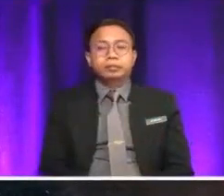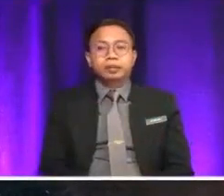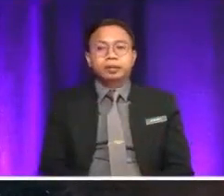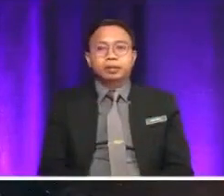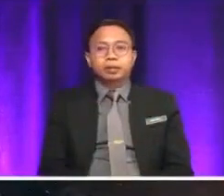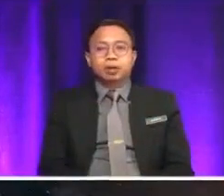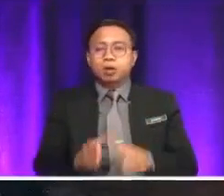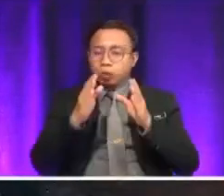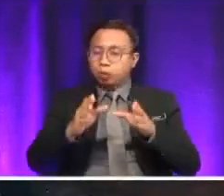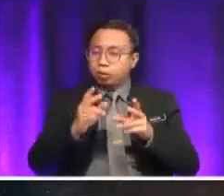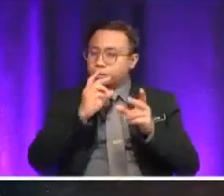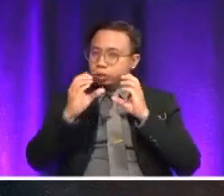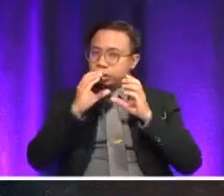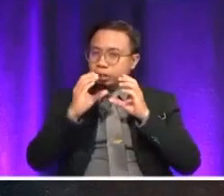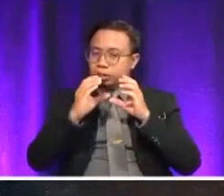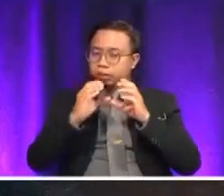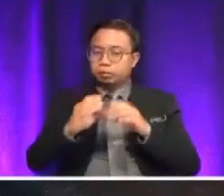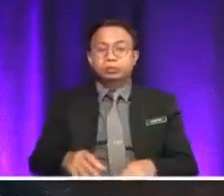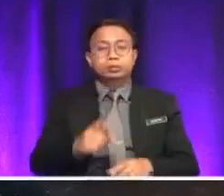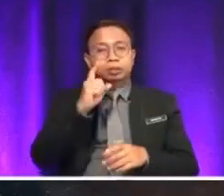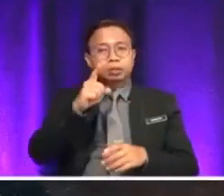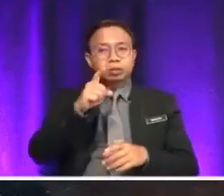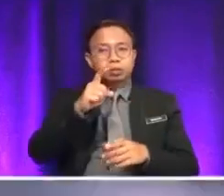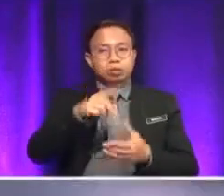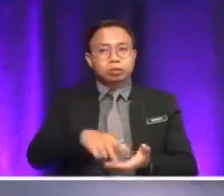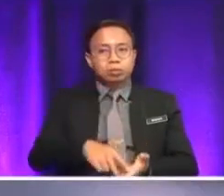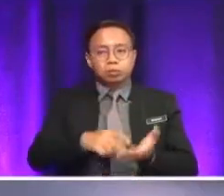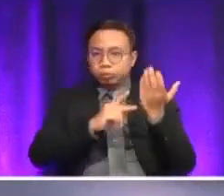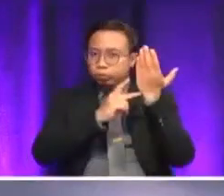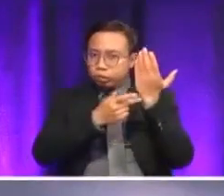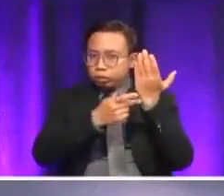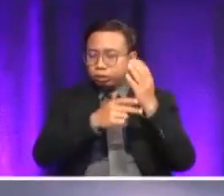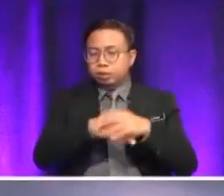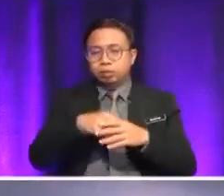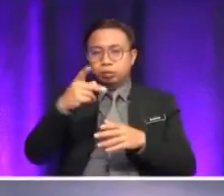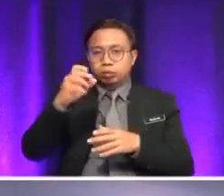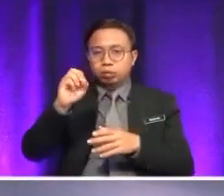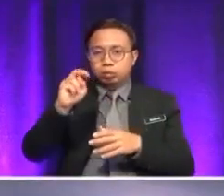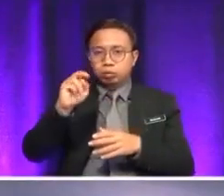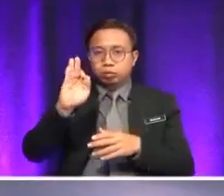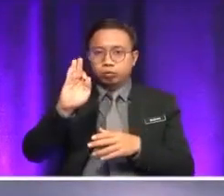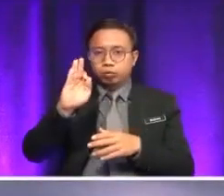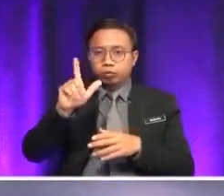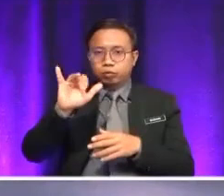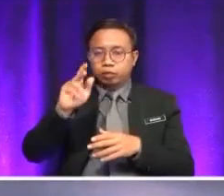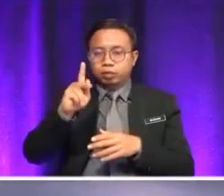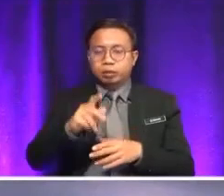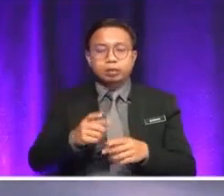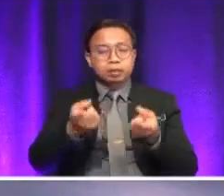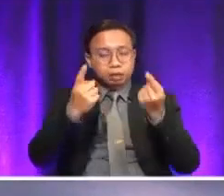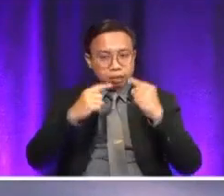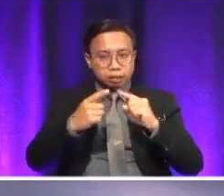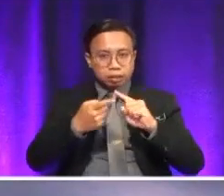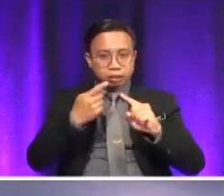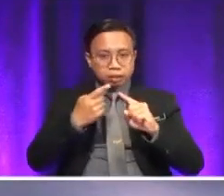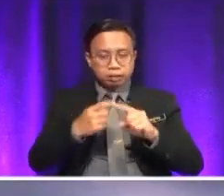kau. Orang kata kalau stres ni salah satu puncanya pun orang kata konflik datangnya daripada konflik, betul? Betul. Sebab kalau kita